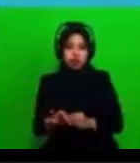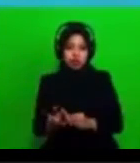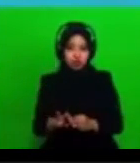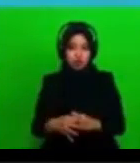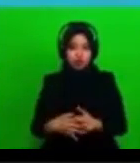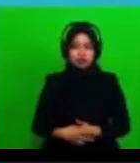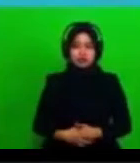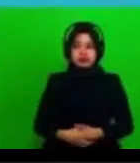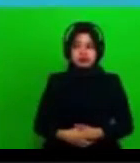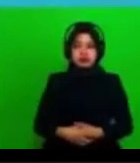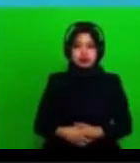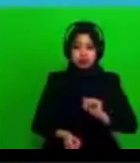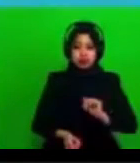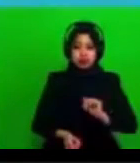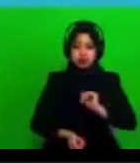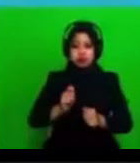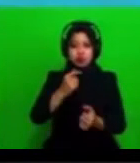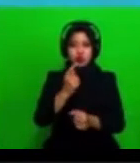baru.